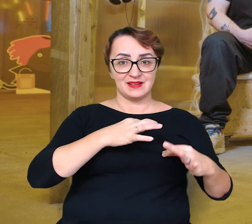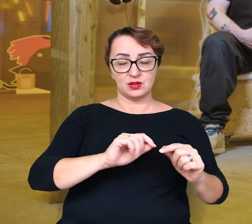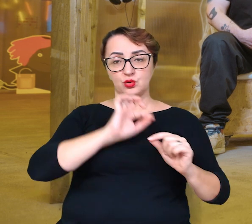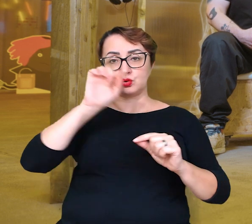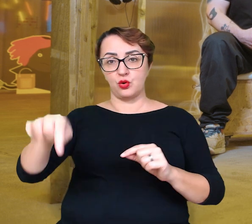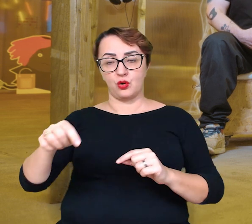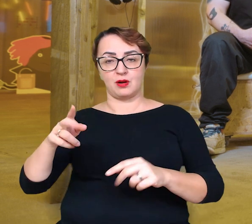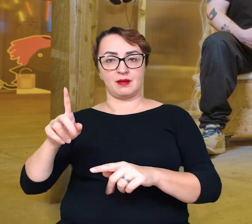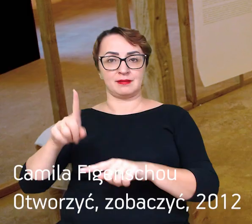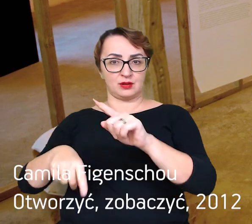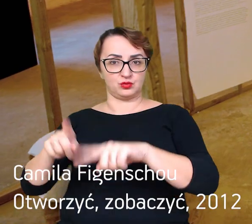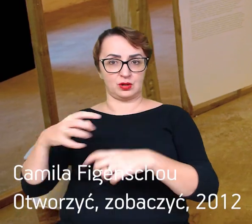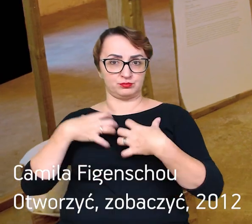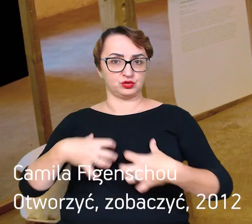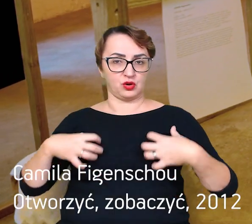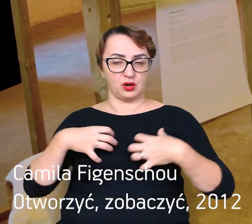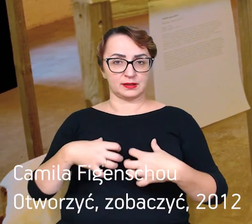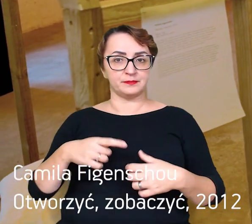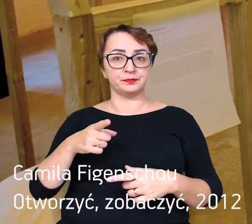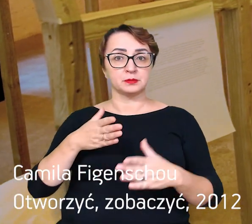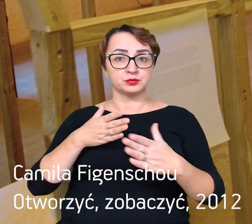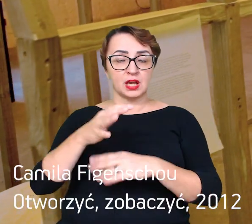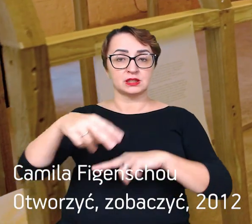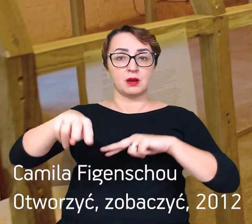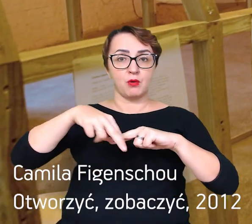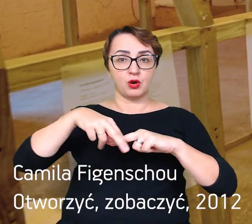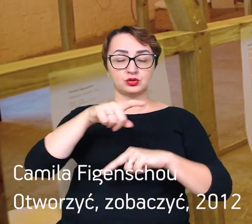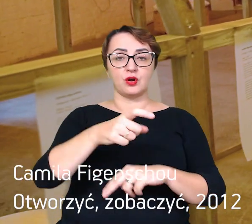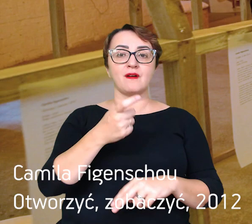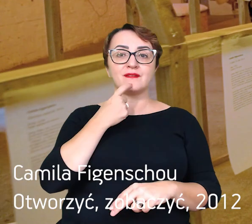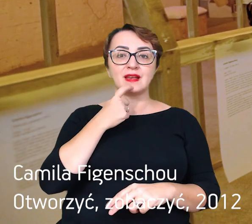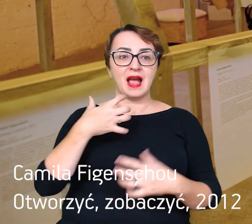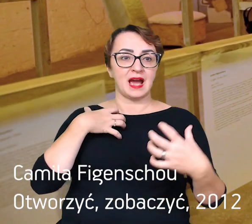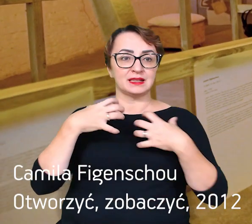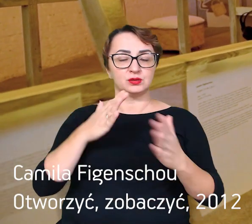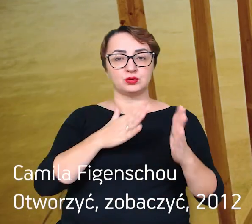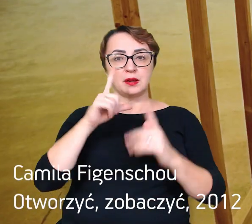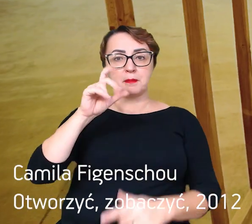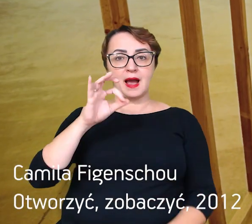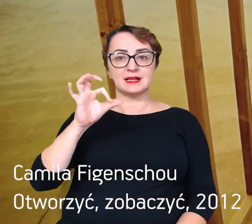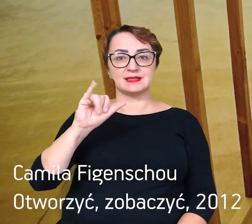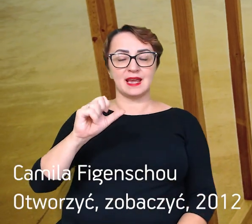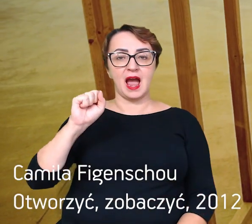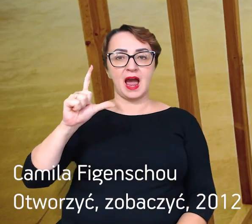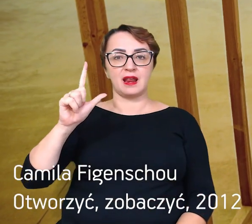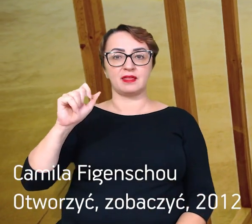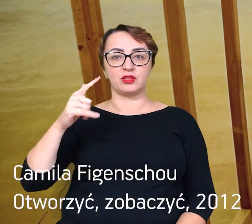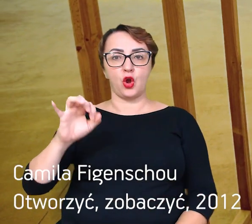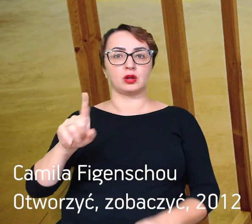natury. Też po tych mostach porusza się fiński artysta Pasi Autio. Do pewnego